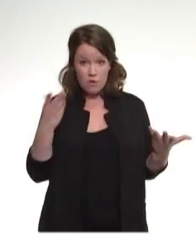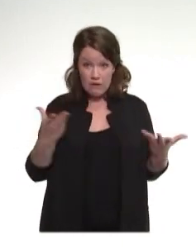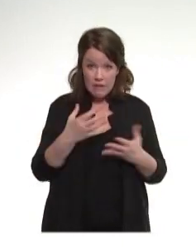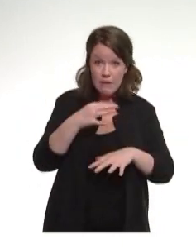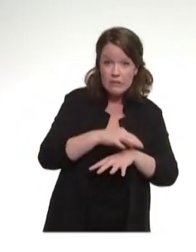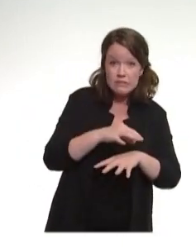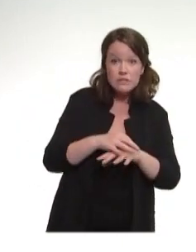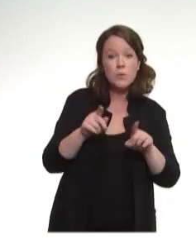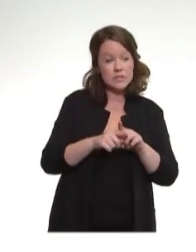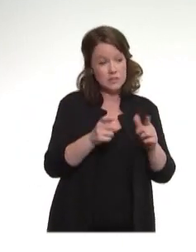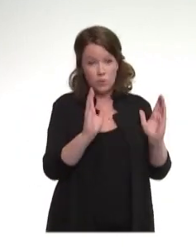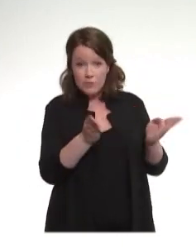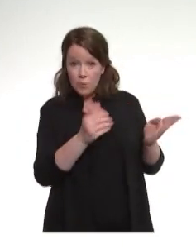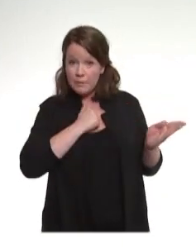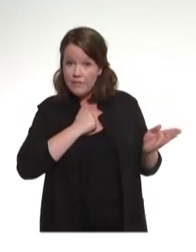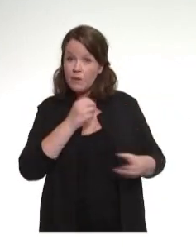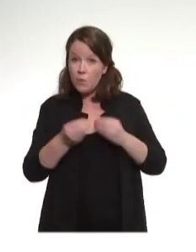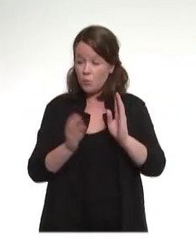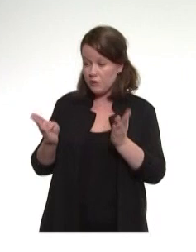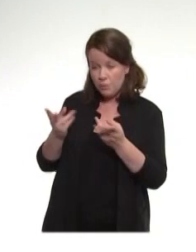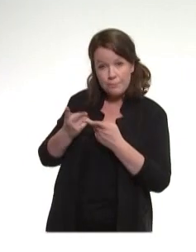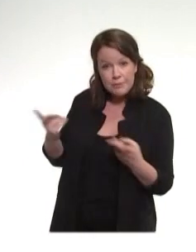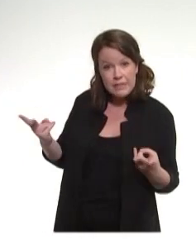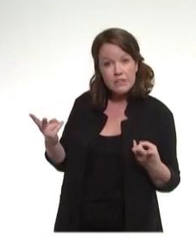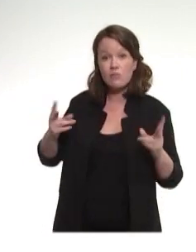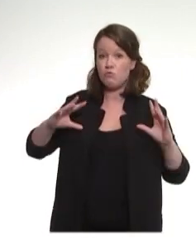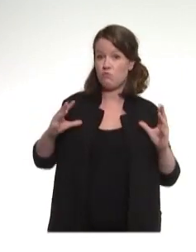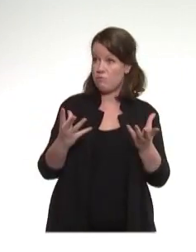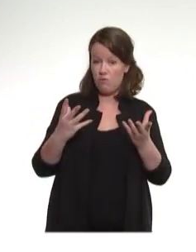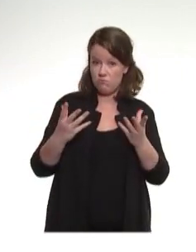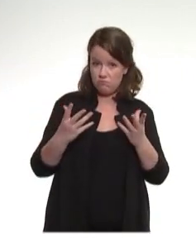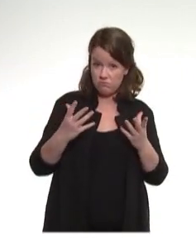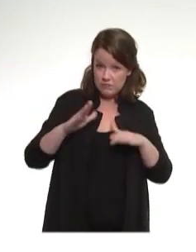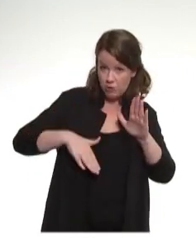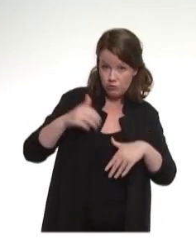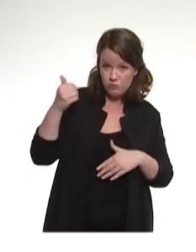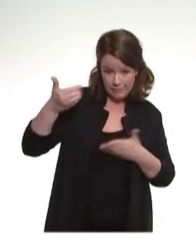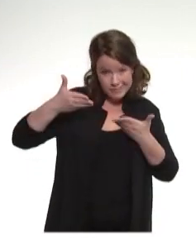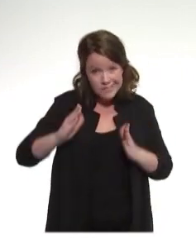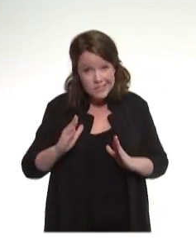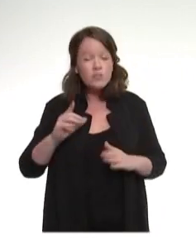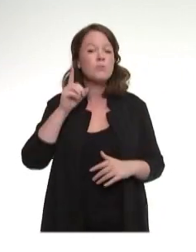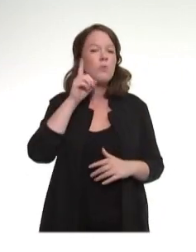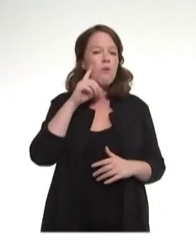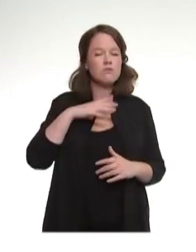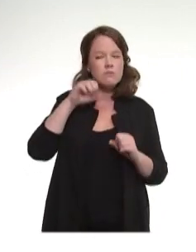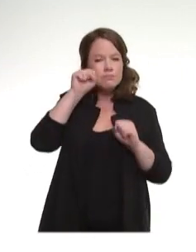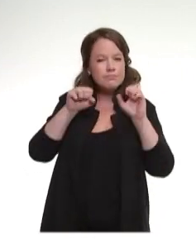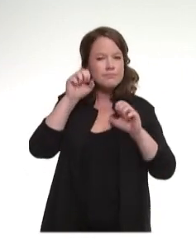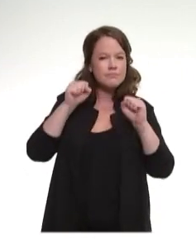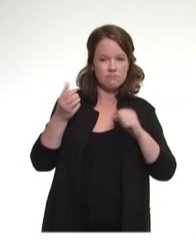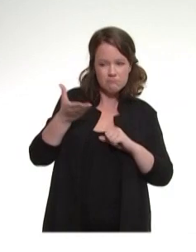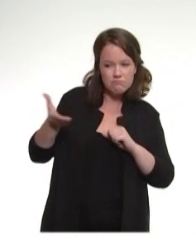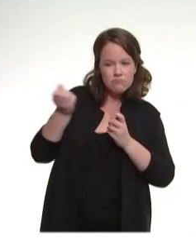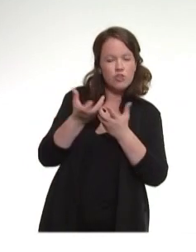privés comment allez vous procéder décret récemment des associations notamment de lutte contre le cancer